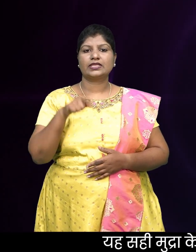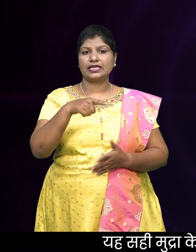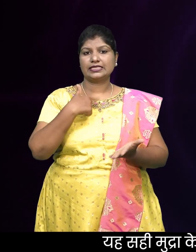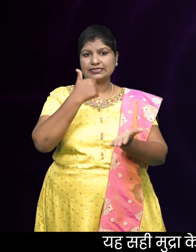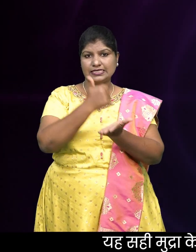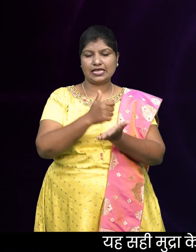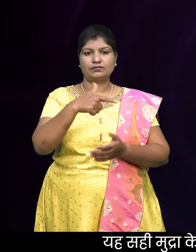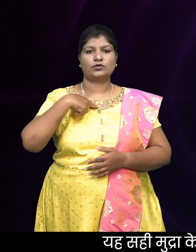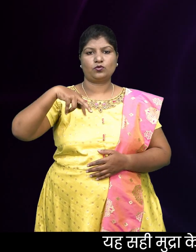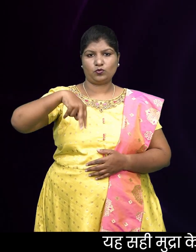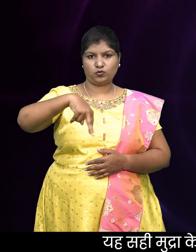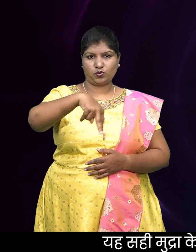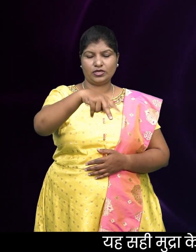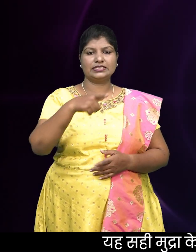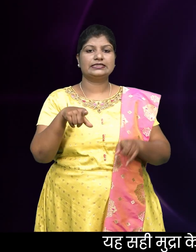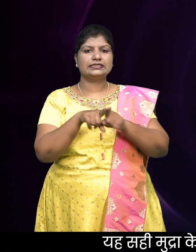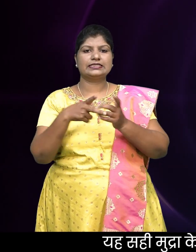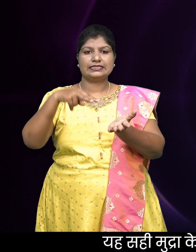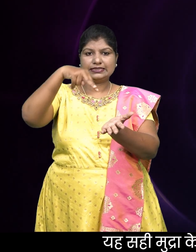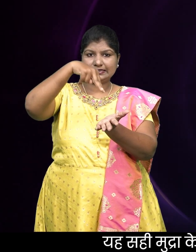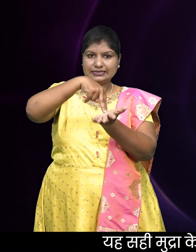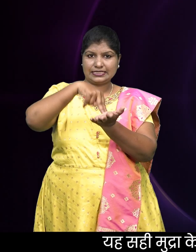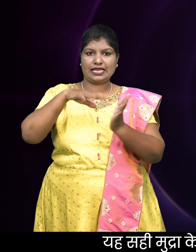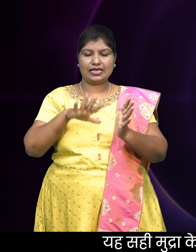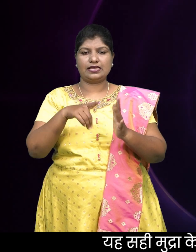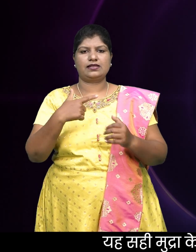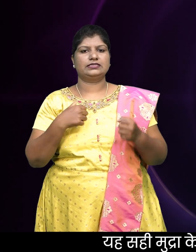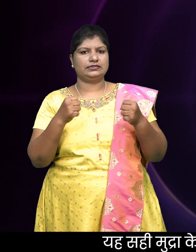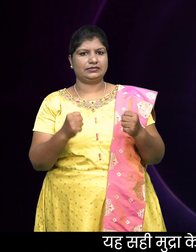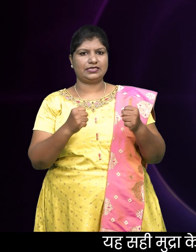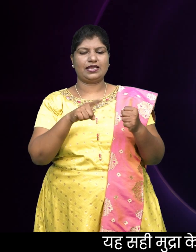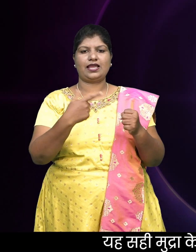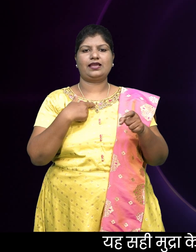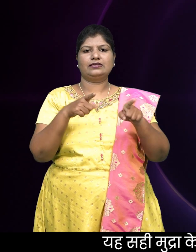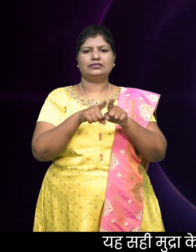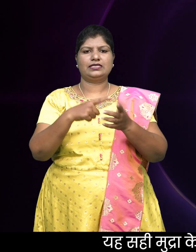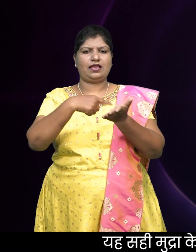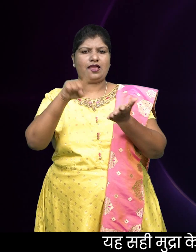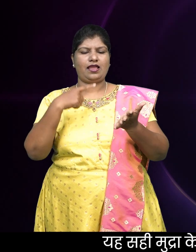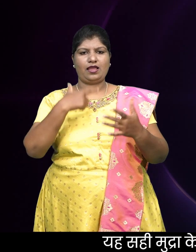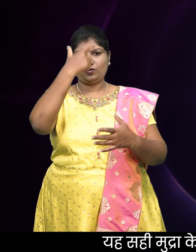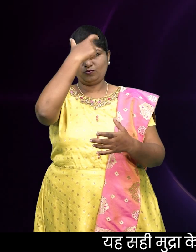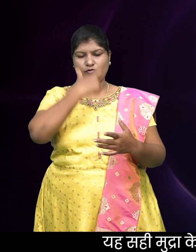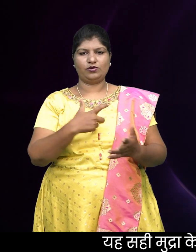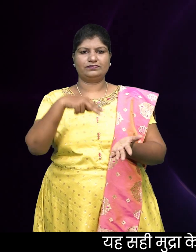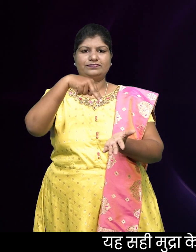यह सही मुद्रा के साथ चलने और खड़े होने में मदद करता है।